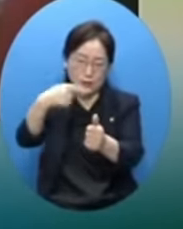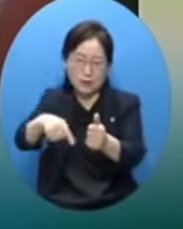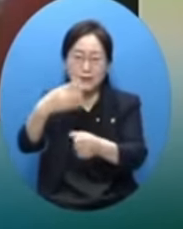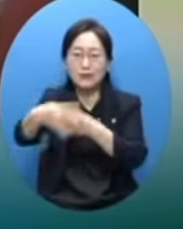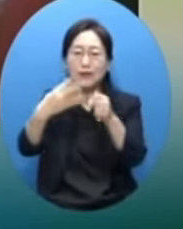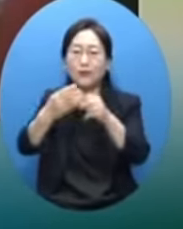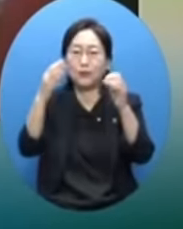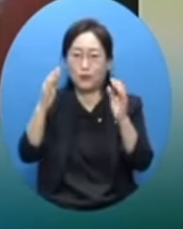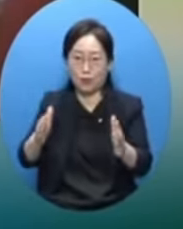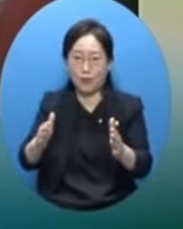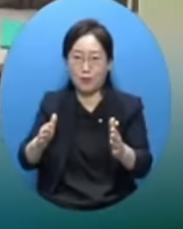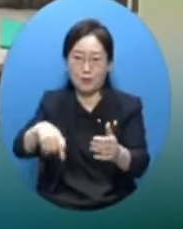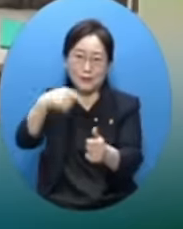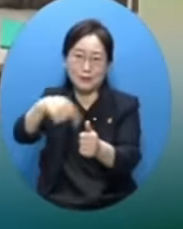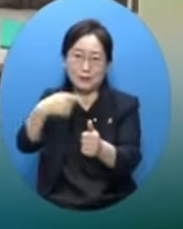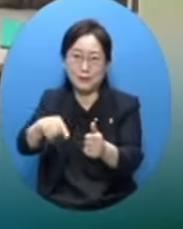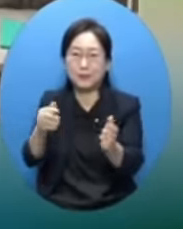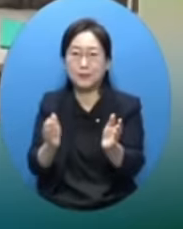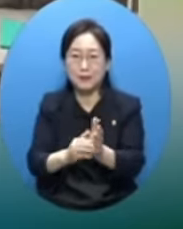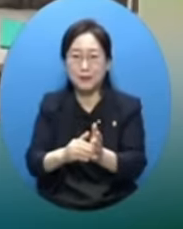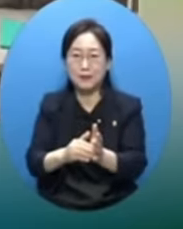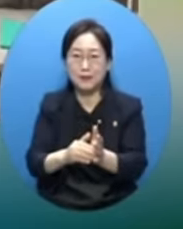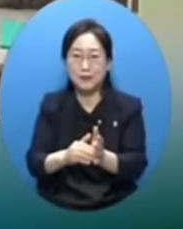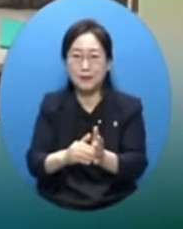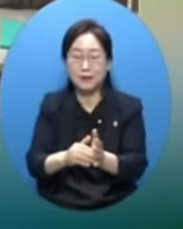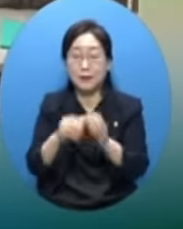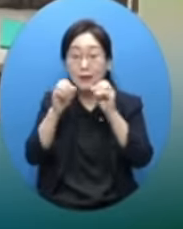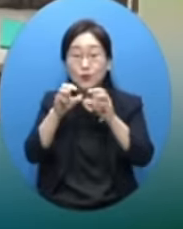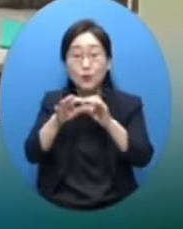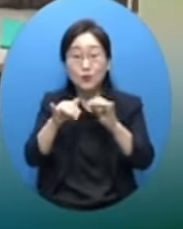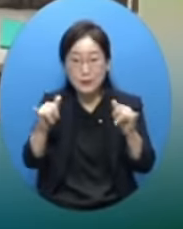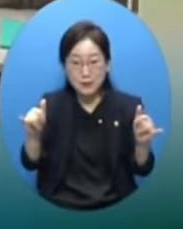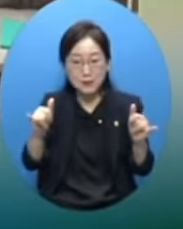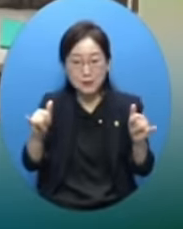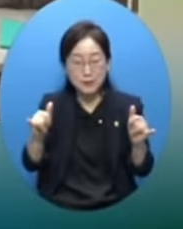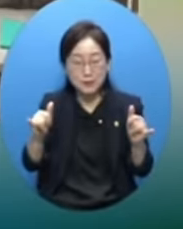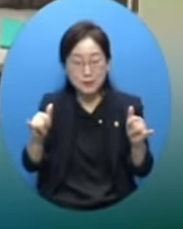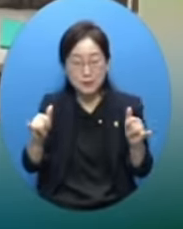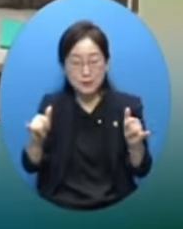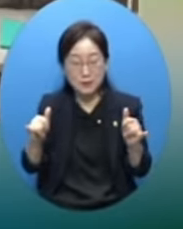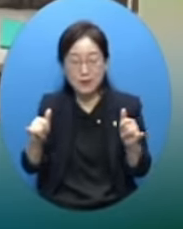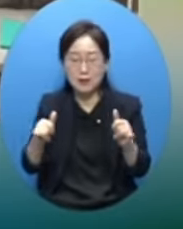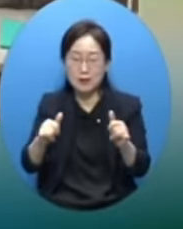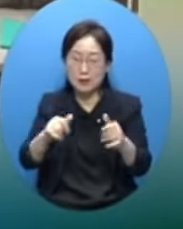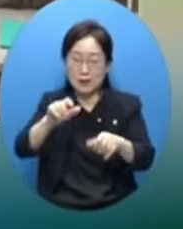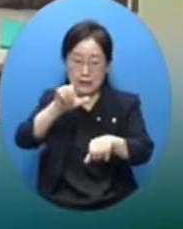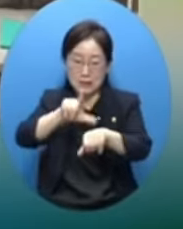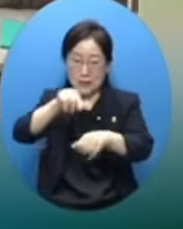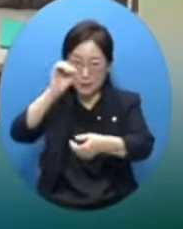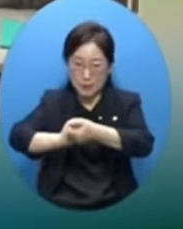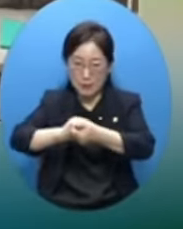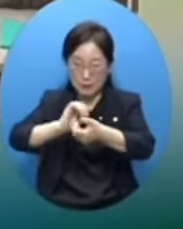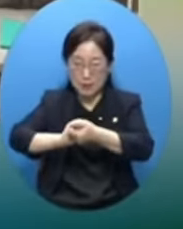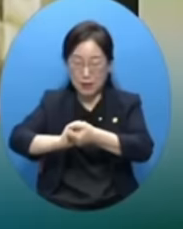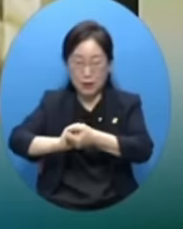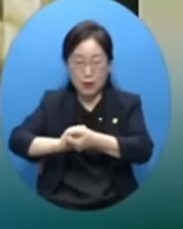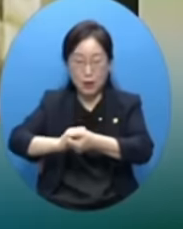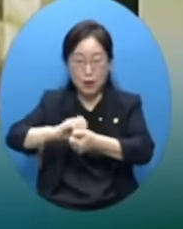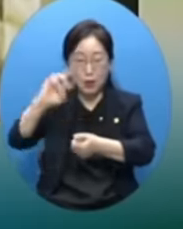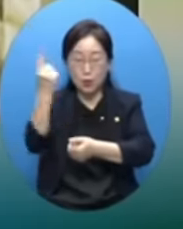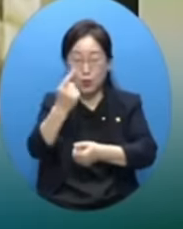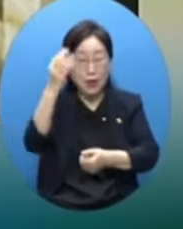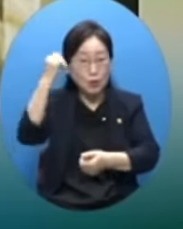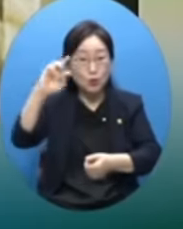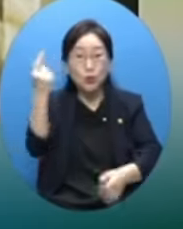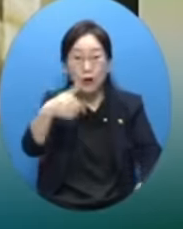학생들에게 편물 지도를 합니다. 그런데 선교사님들이 이제 임기가 돼서 다 돌아갔는데 본인은 한국으로 돌아올 수가 없어요. 왜?